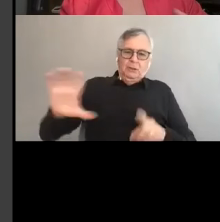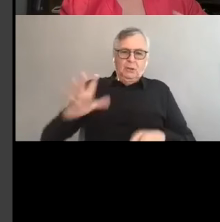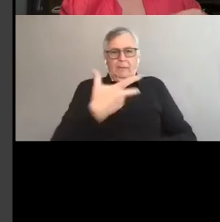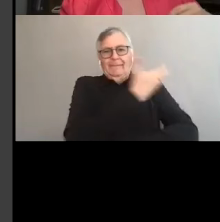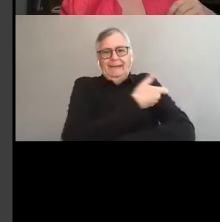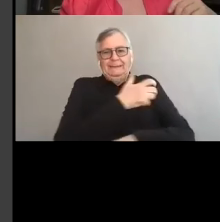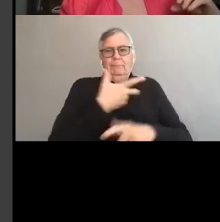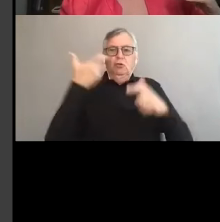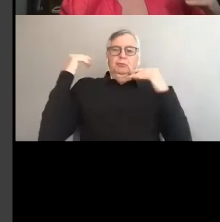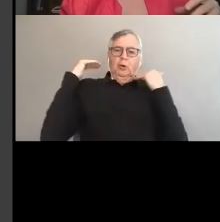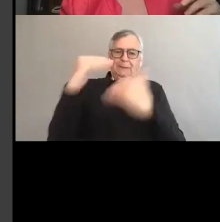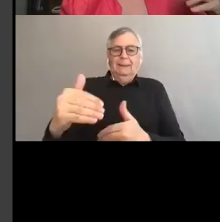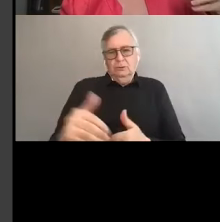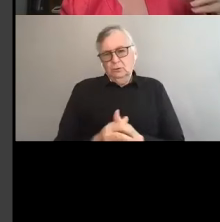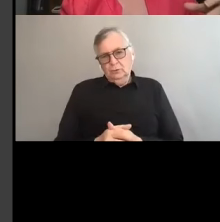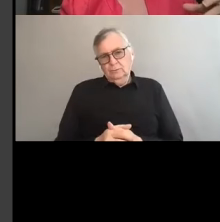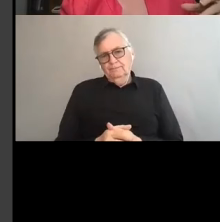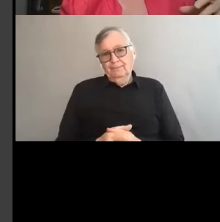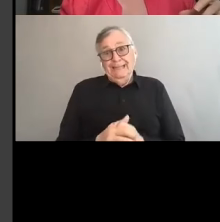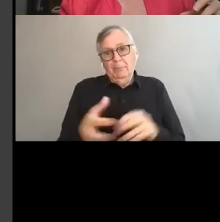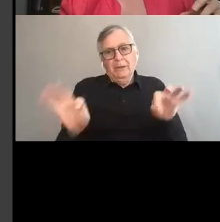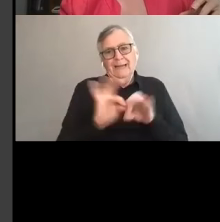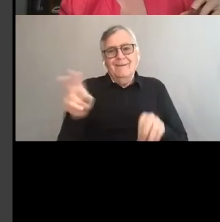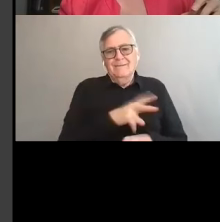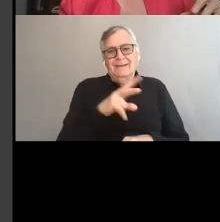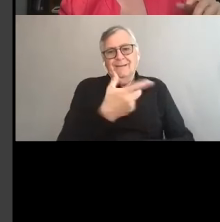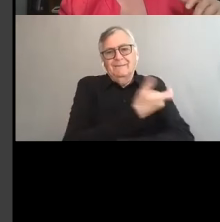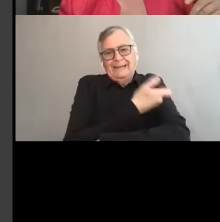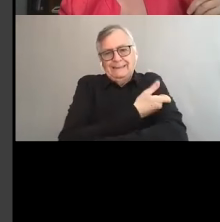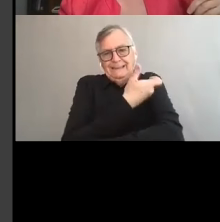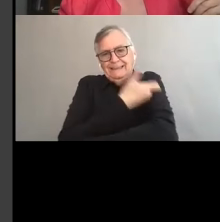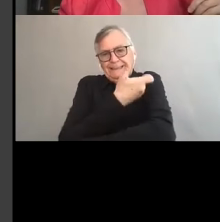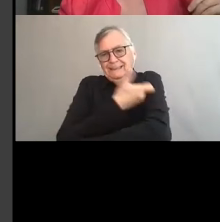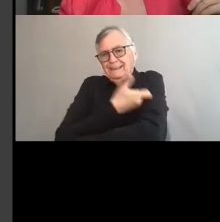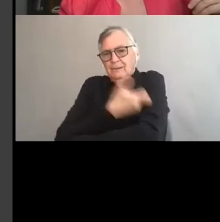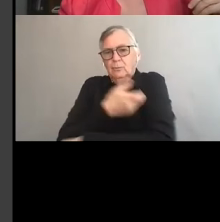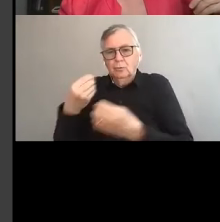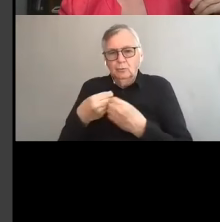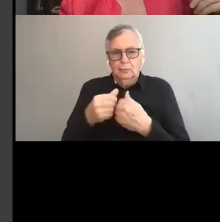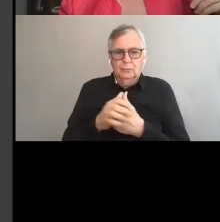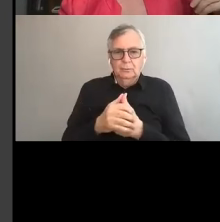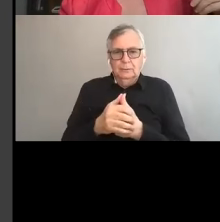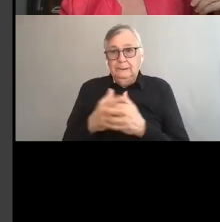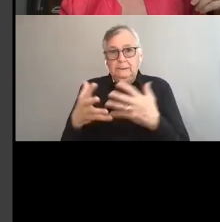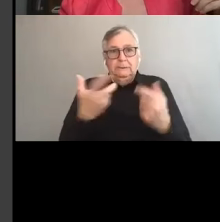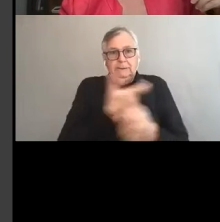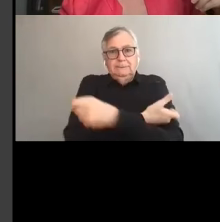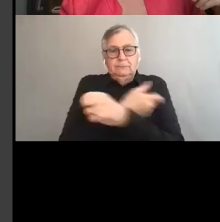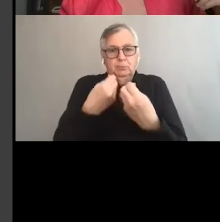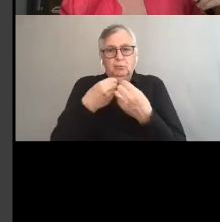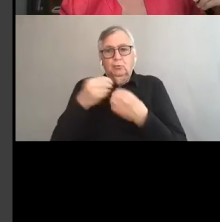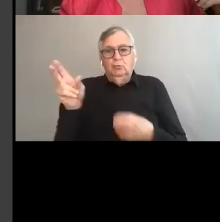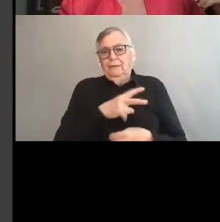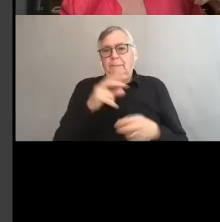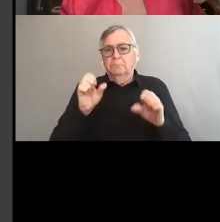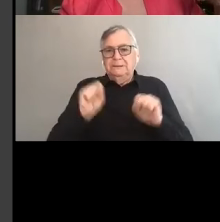puis plus virulents. Donc, c'est important de pouvoir vacciner le plus rapidement possible et le